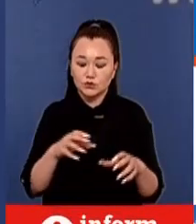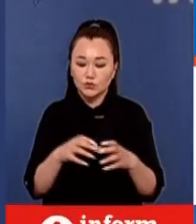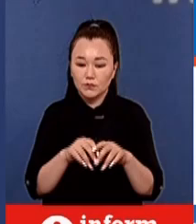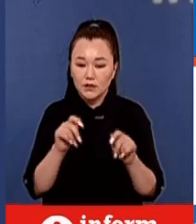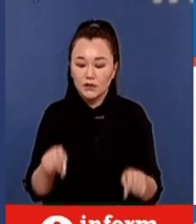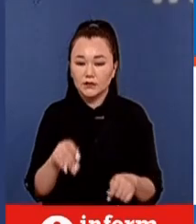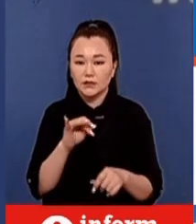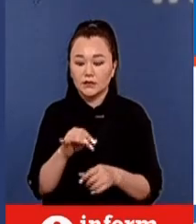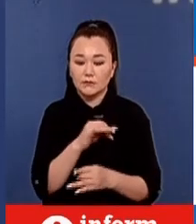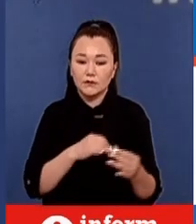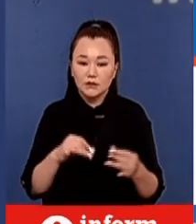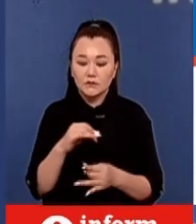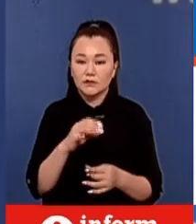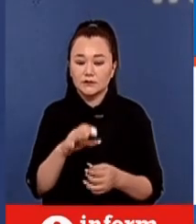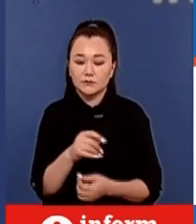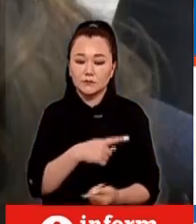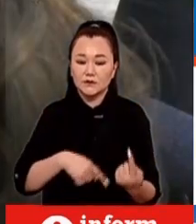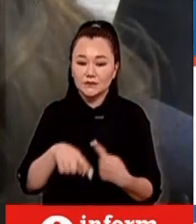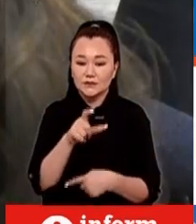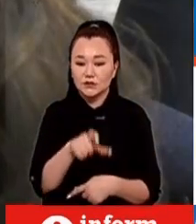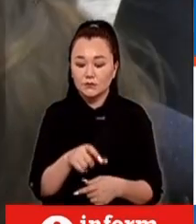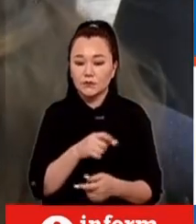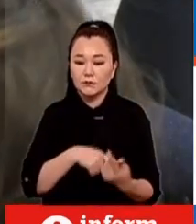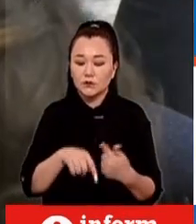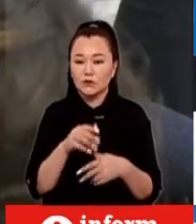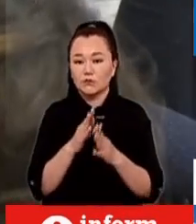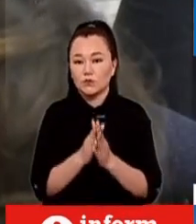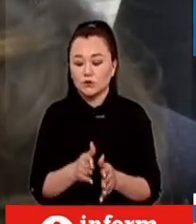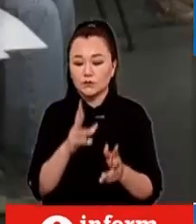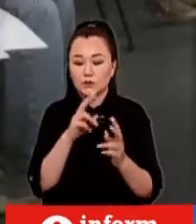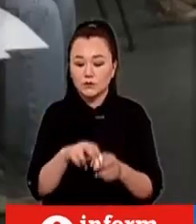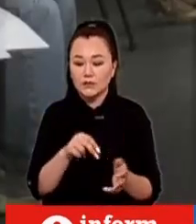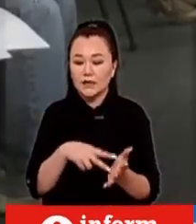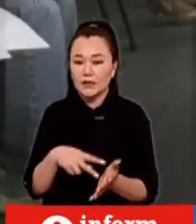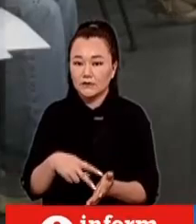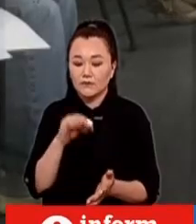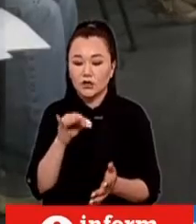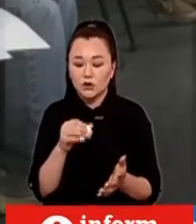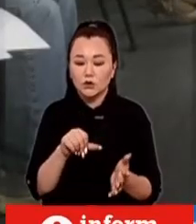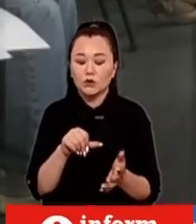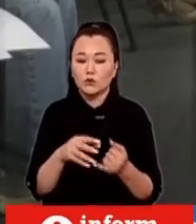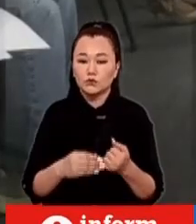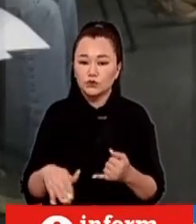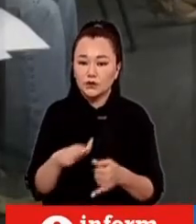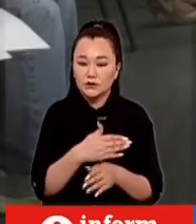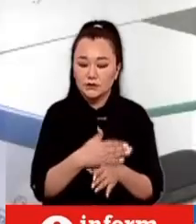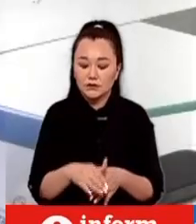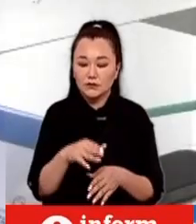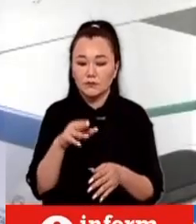за стол переговоров с бизнесом. Предприниматели просят не только пересмотреть тарифы, но и участки, отведенные под